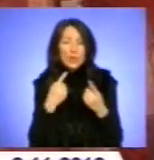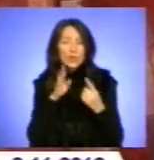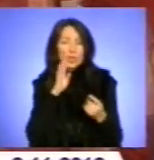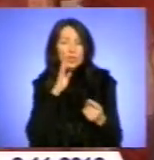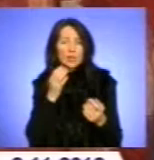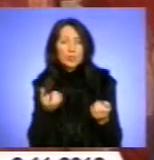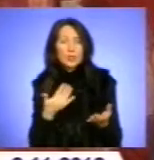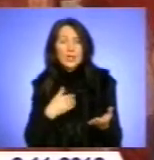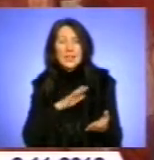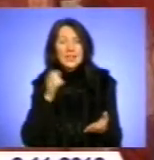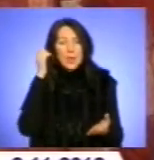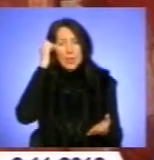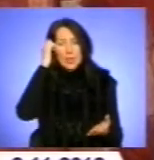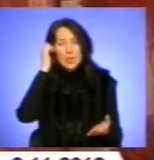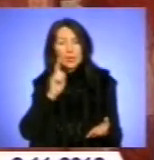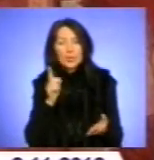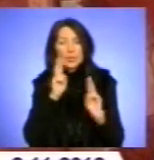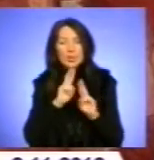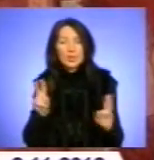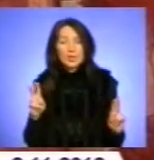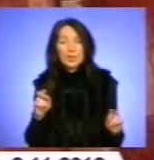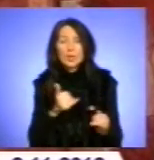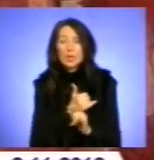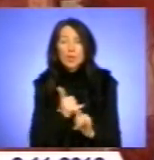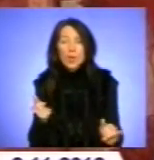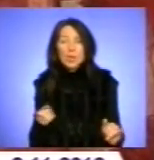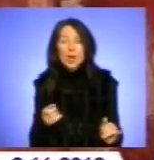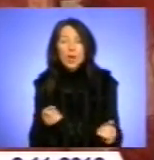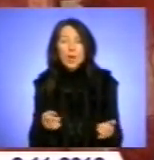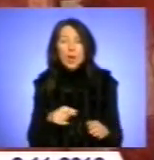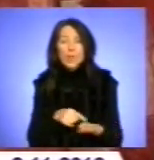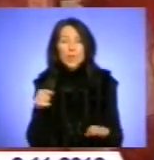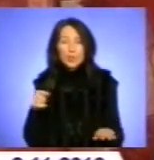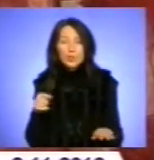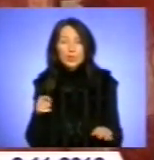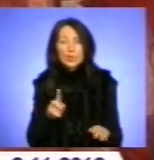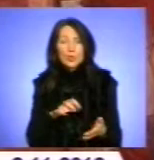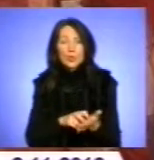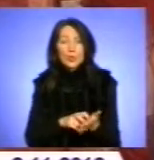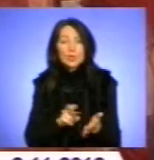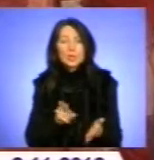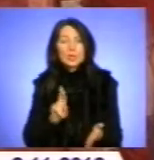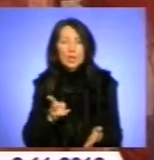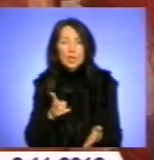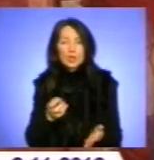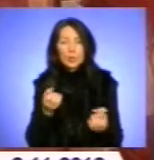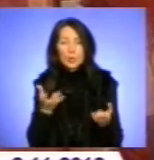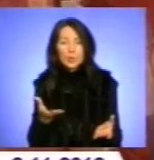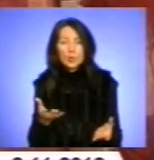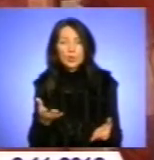не пам'ятаю, чи що, ну не знаю, просто не могла поворухнутися, чи боялася, чи як. Просто що я